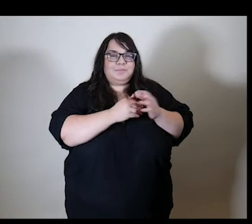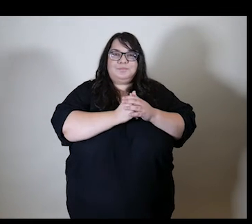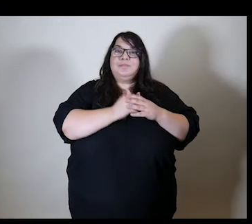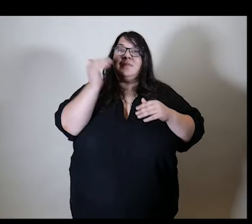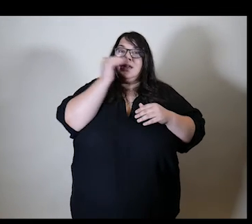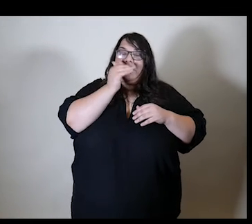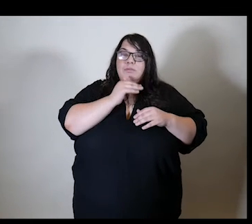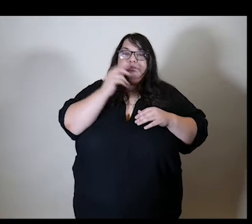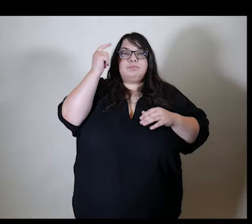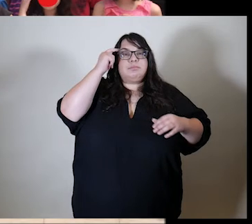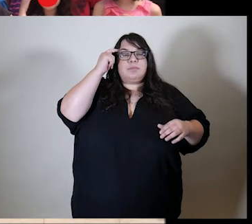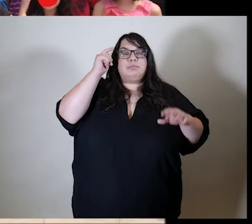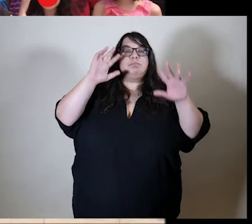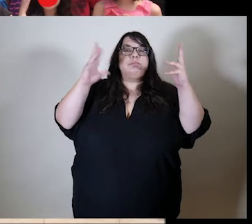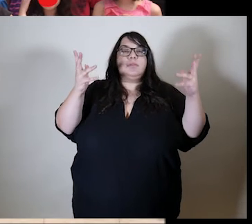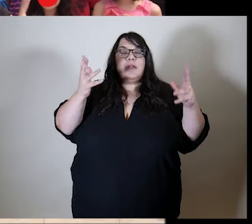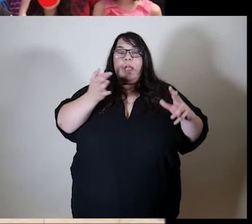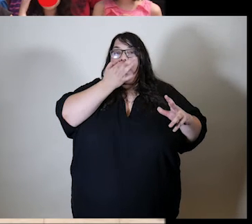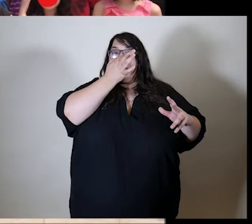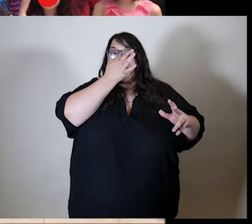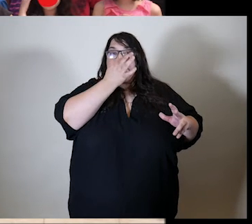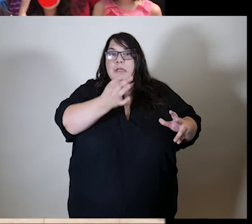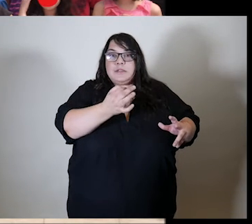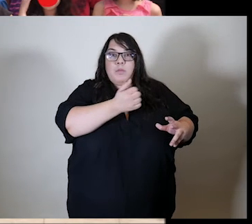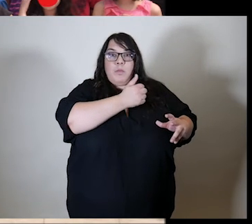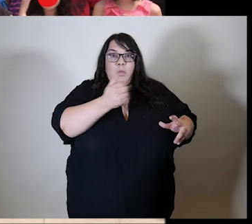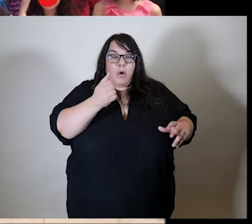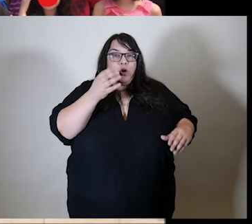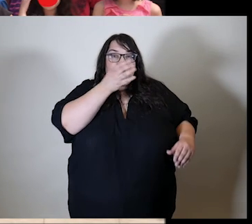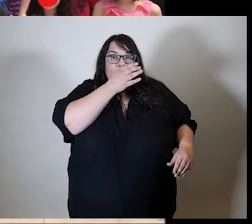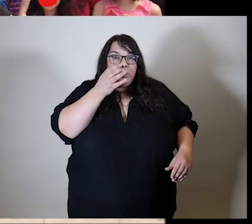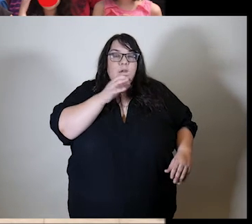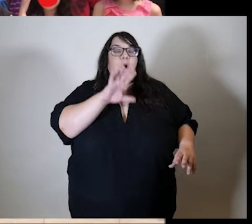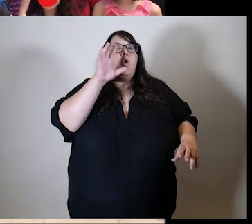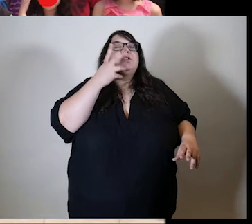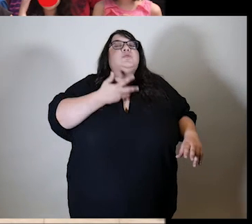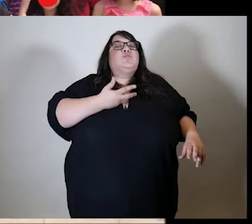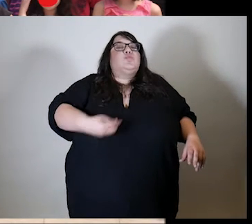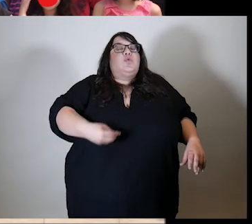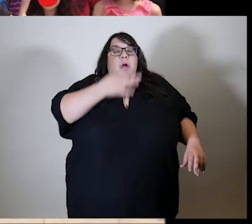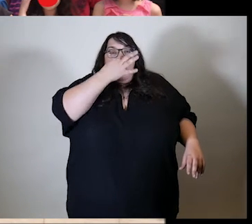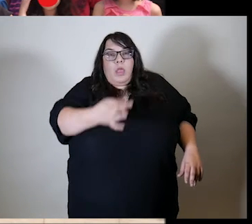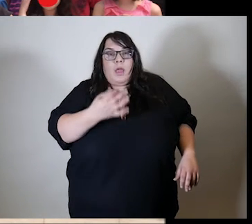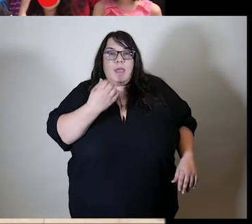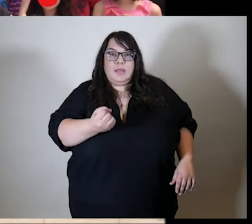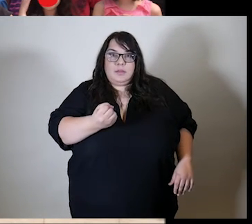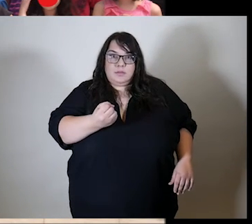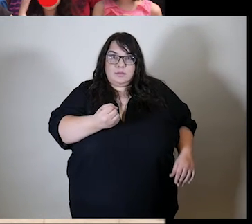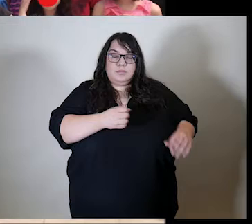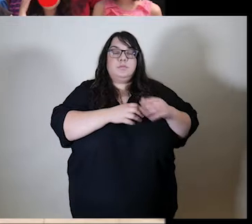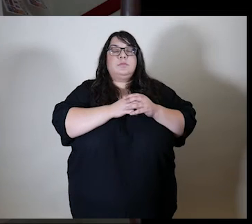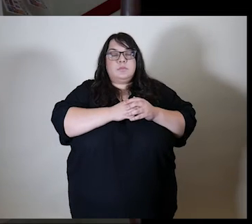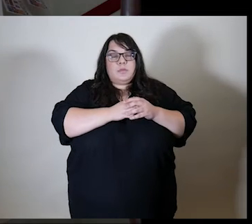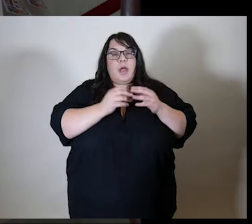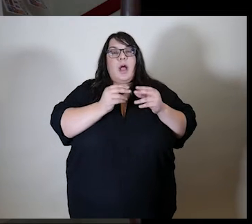Γρήγορα αντιληφθήκαμε και κατανοήσαμε ότι η εξάρτηση δεν αφορά μόνο τις ουσίες, αλλά και συνήθειες, υπεύθυνες